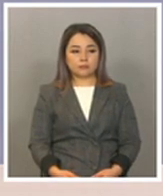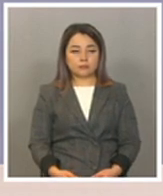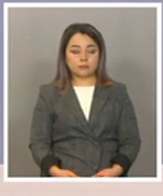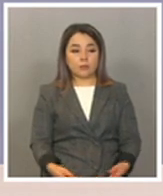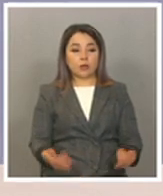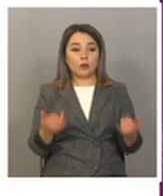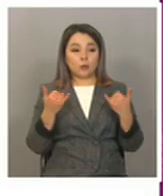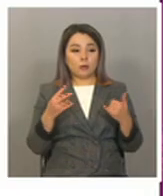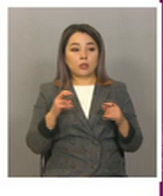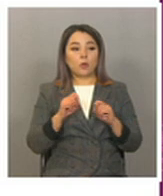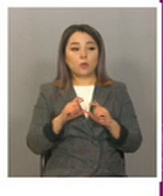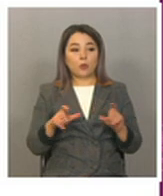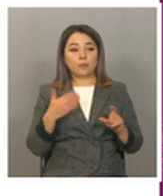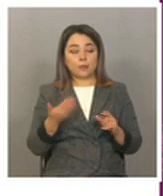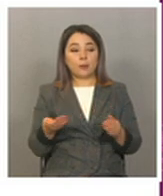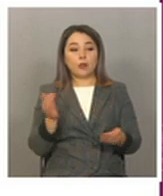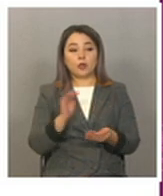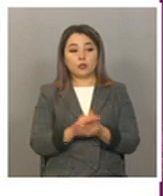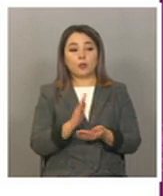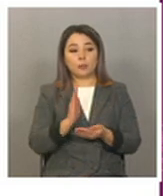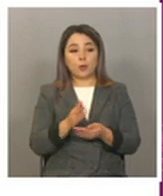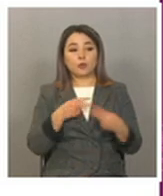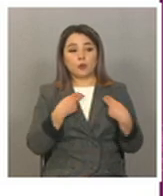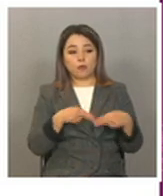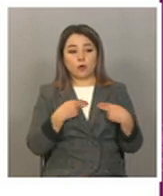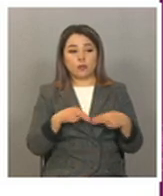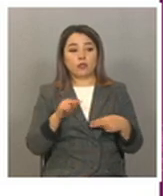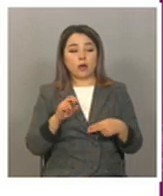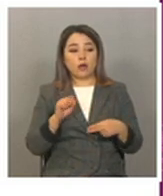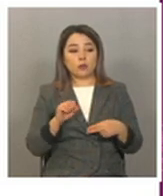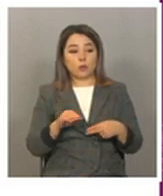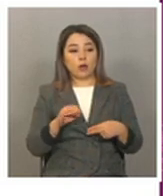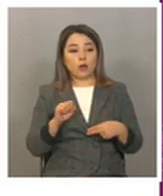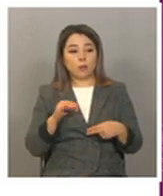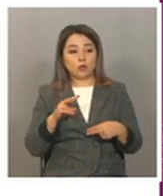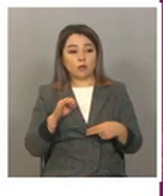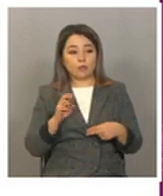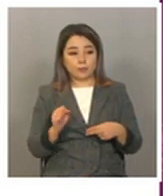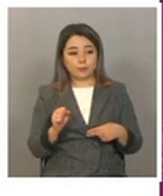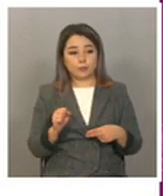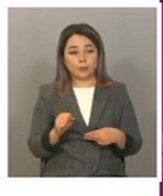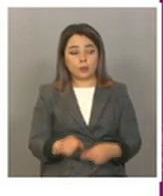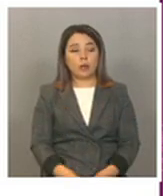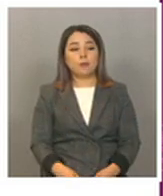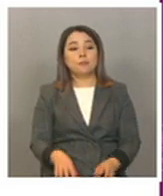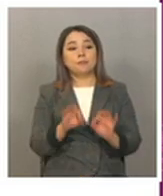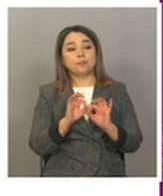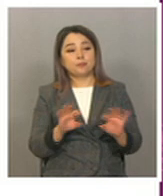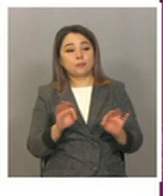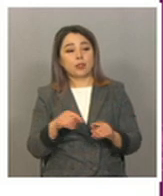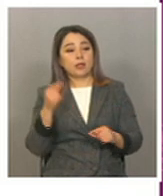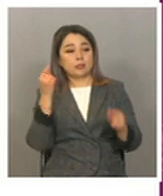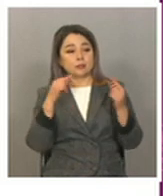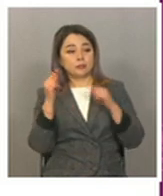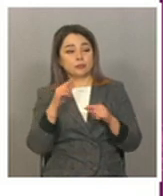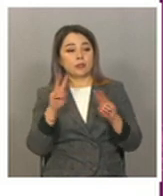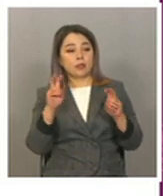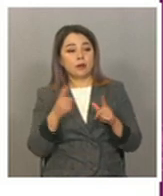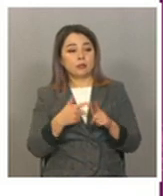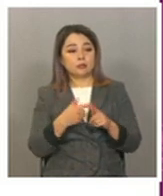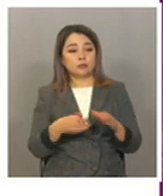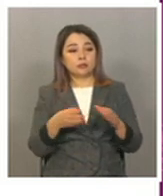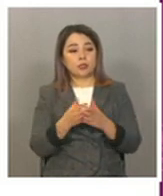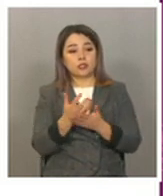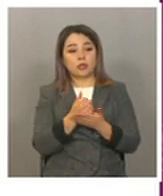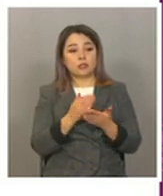Сегодня на уроке вы познакомитесь с творчеством Чингиза Турикуловича Айтматова, проанализируете идейно-тематическое содержание